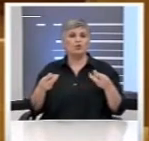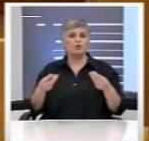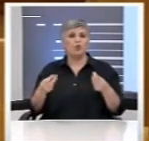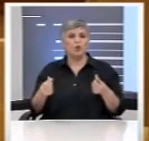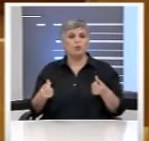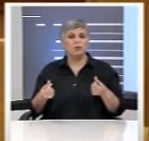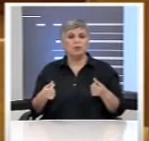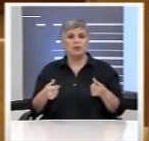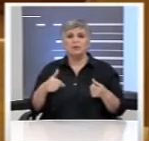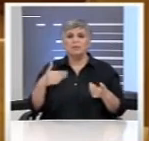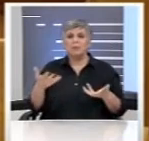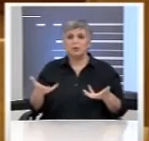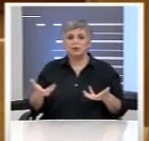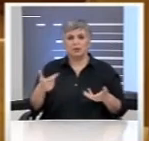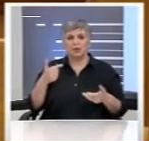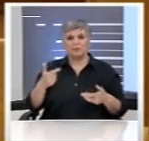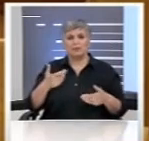κυβέρνησης παραμένει αμετάβλητη.